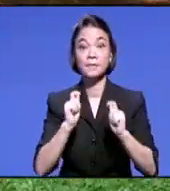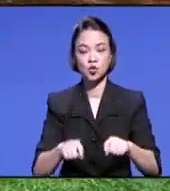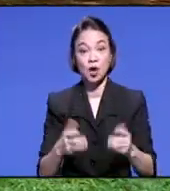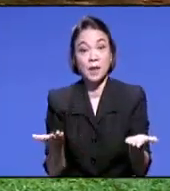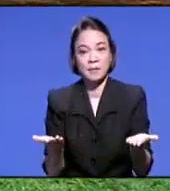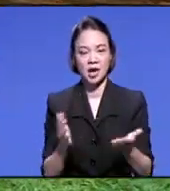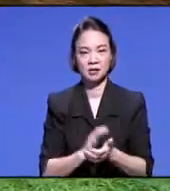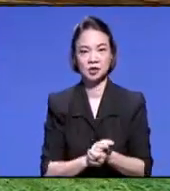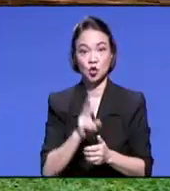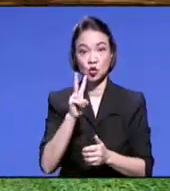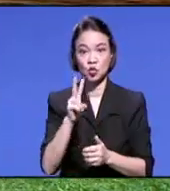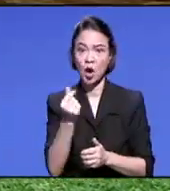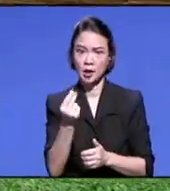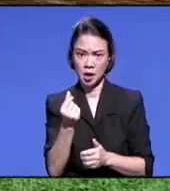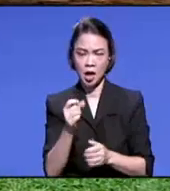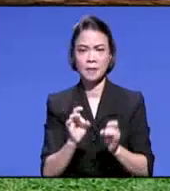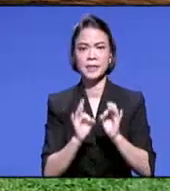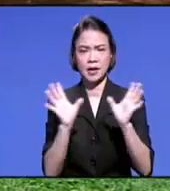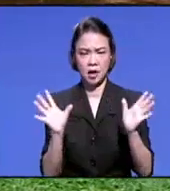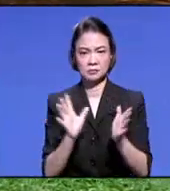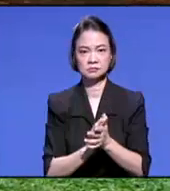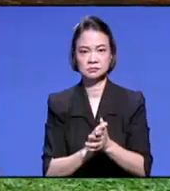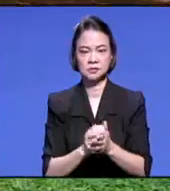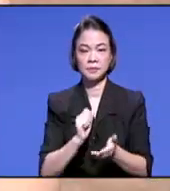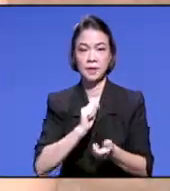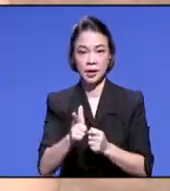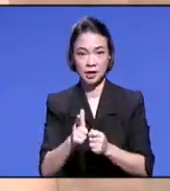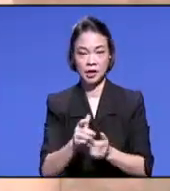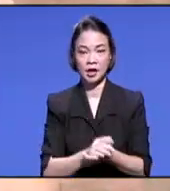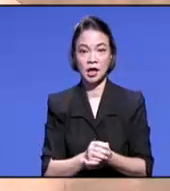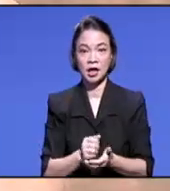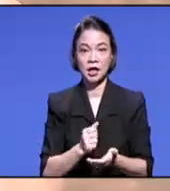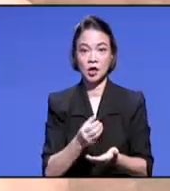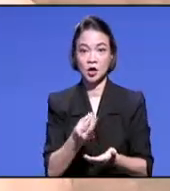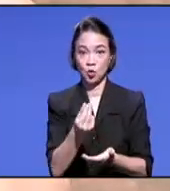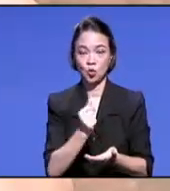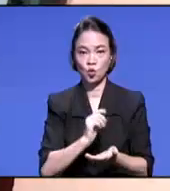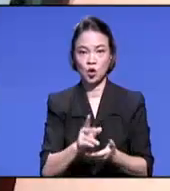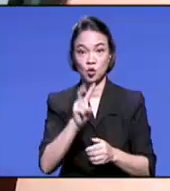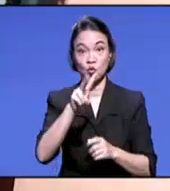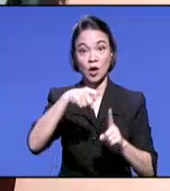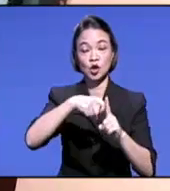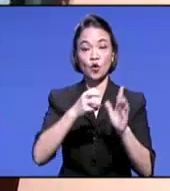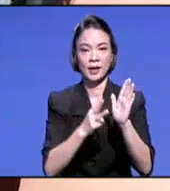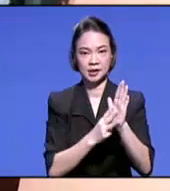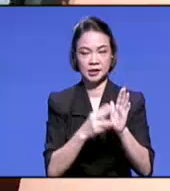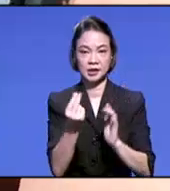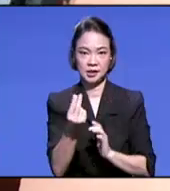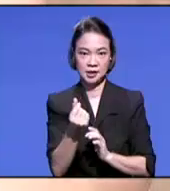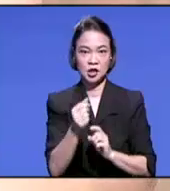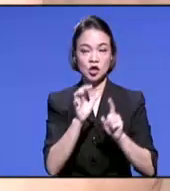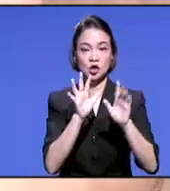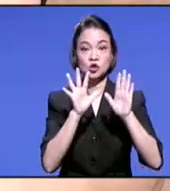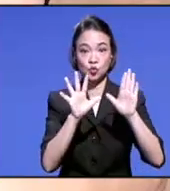Nah, ini terdapat dua harga yang berbeda. Ketika saya memilih pembayaran dengan tunai, dengan jarak yang kurang lebih hanya 2 km saja, ini harganya